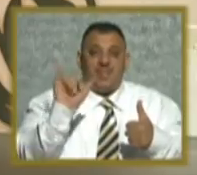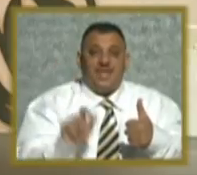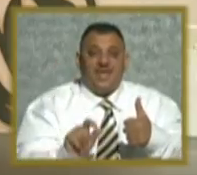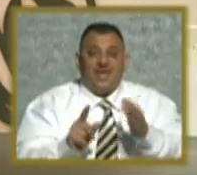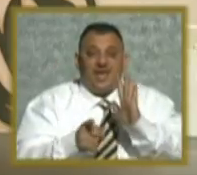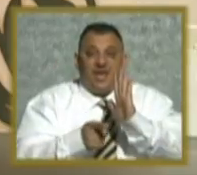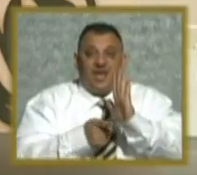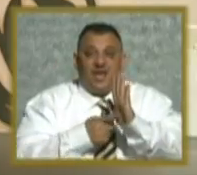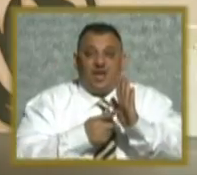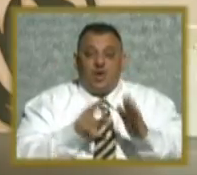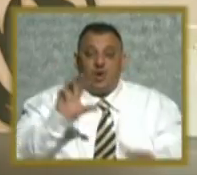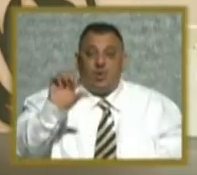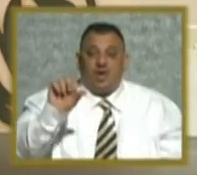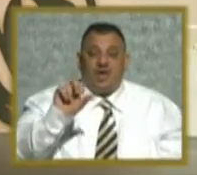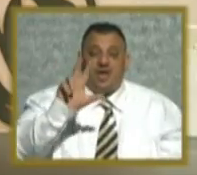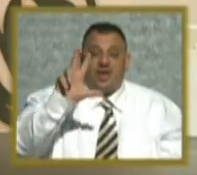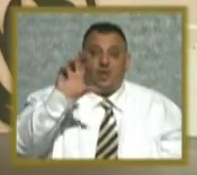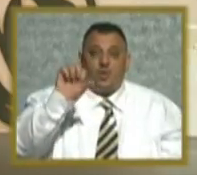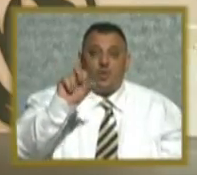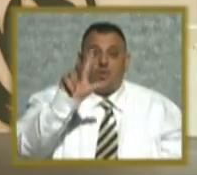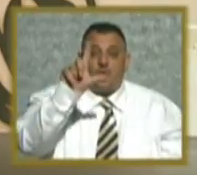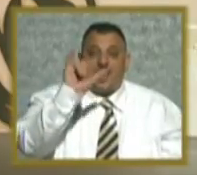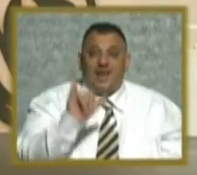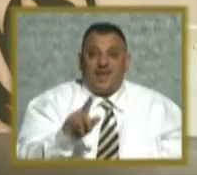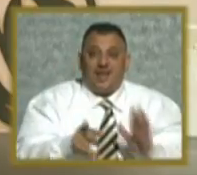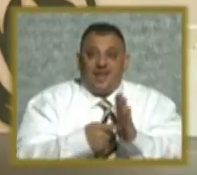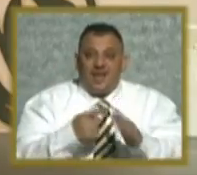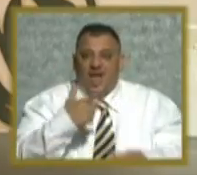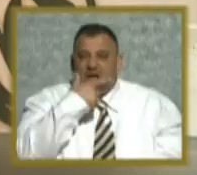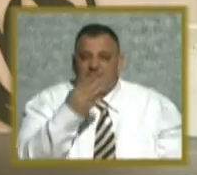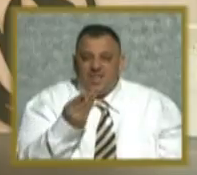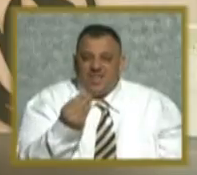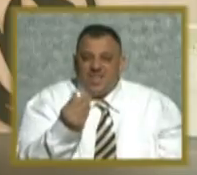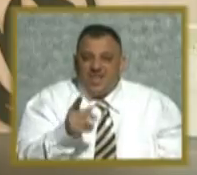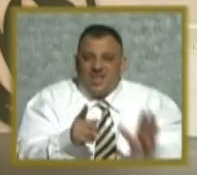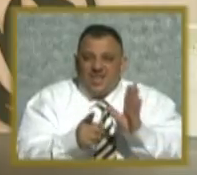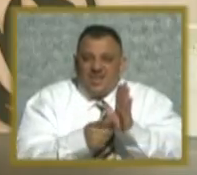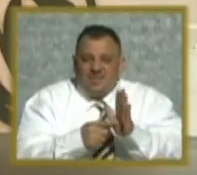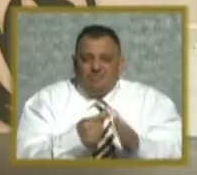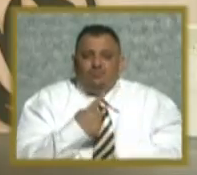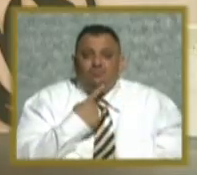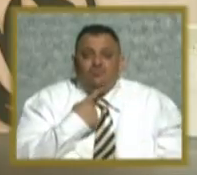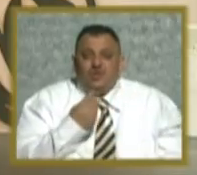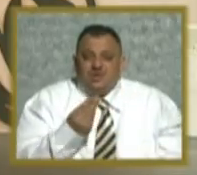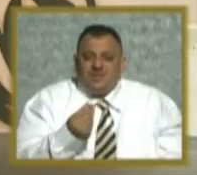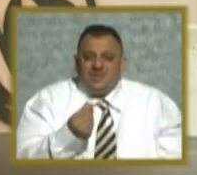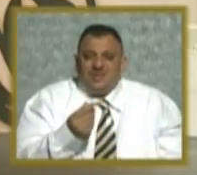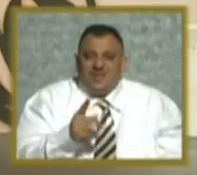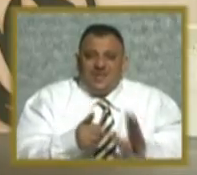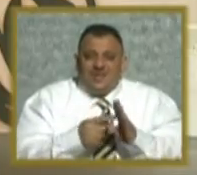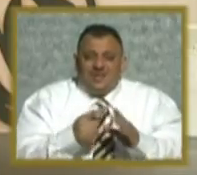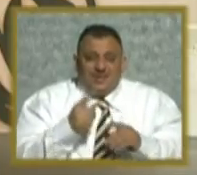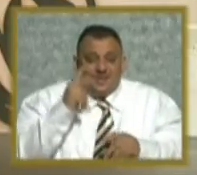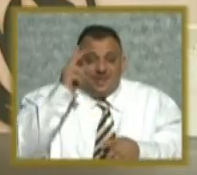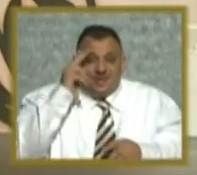يعني ها بالنسبه للمذي، المذي هو سائل ابيض يخرج عقيب الشهوه أو عقيب